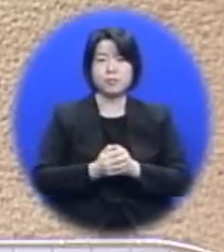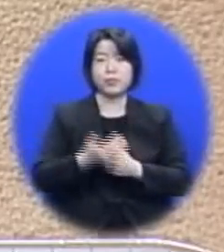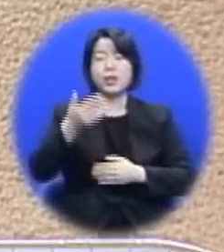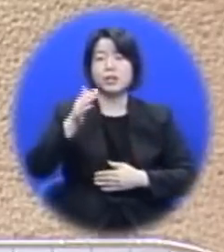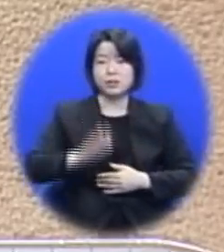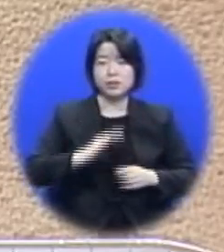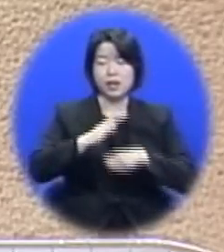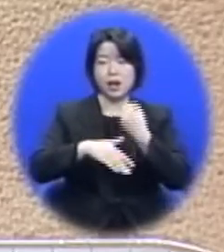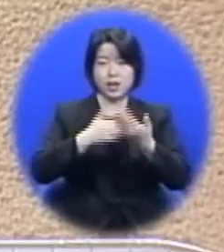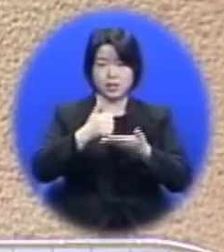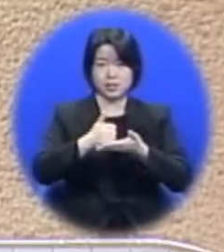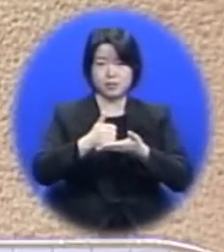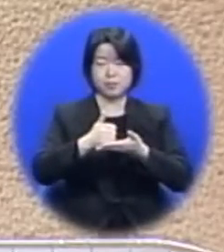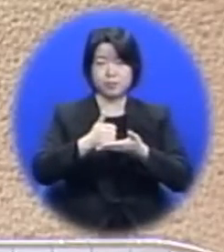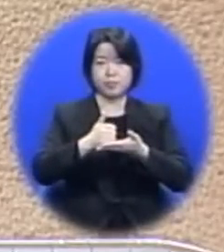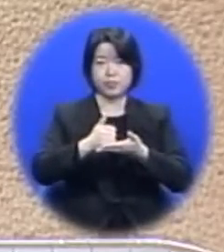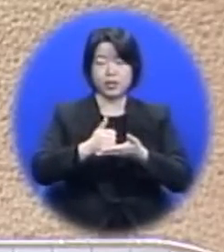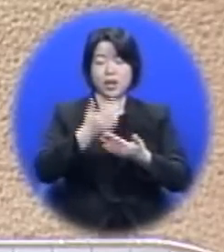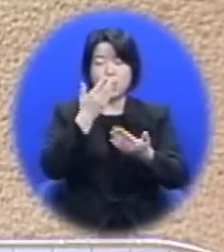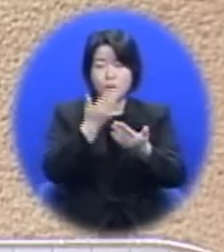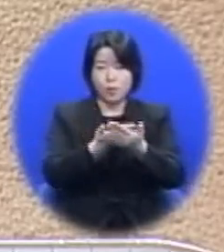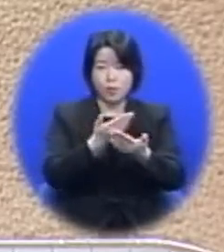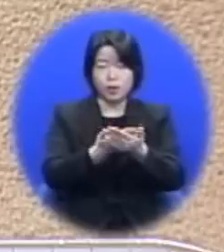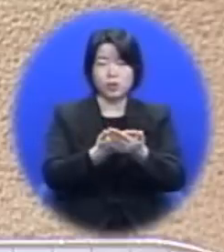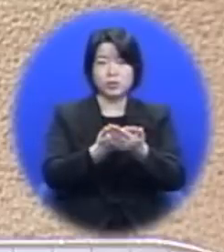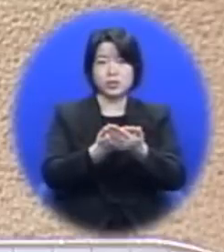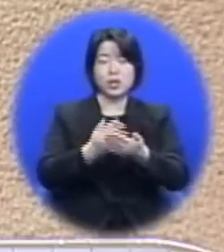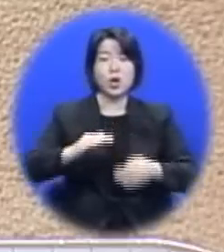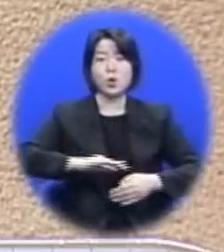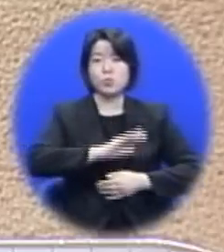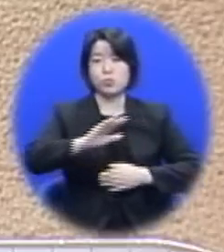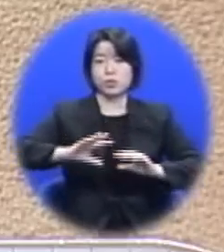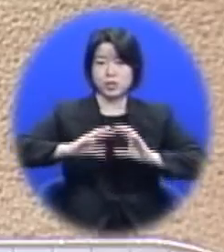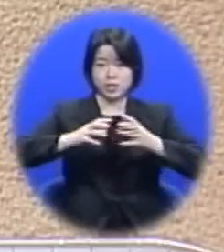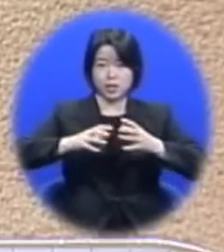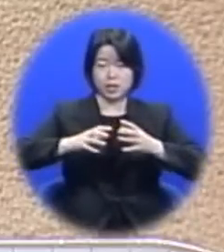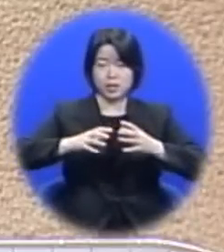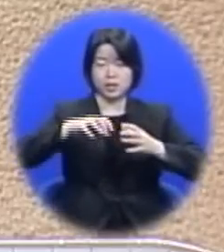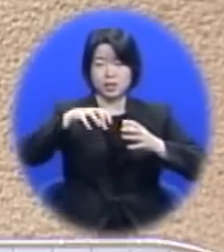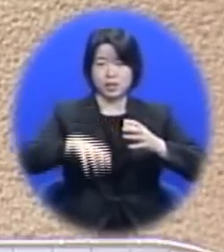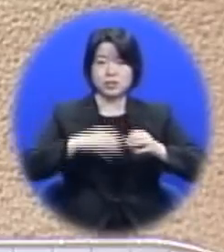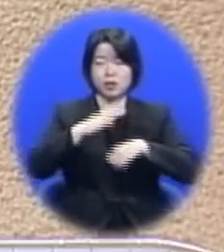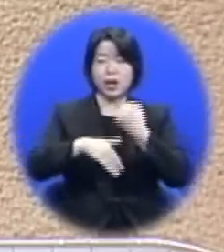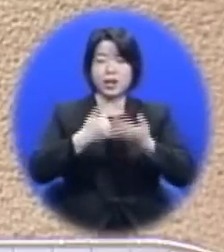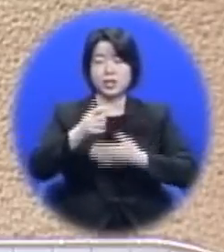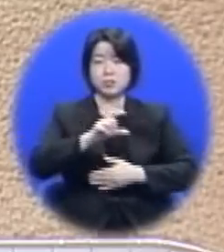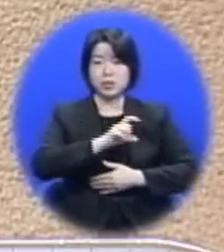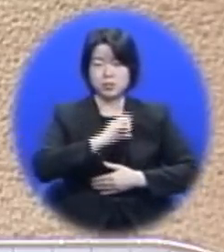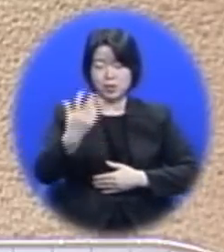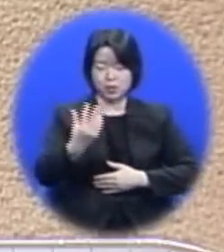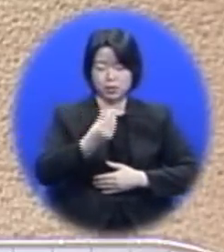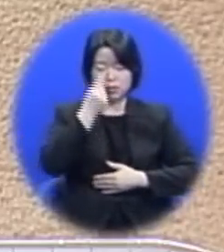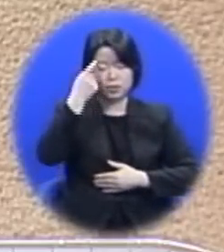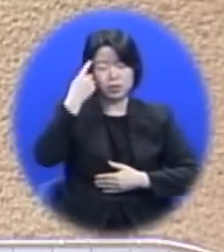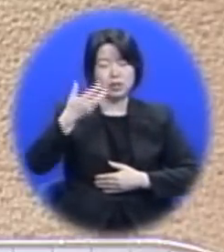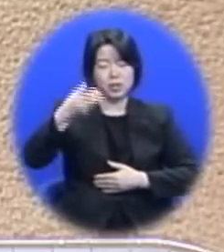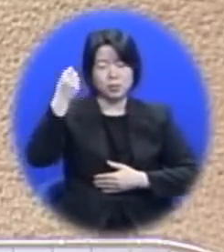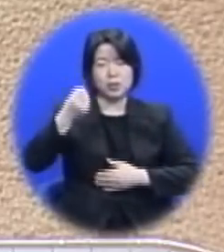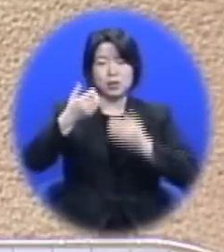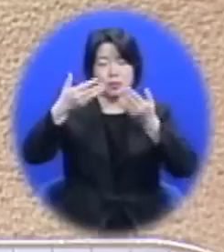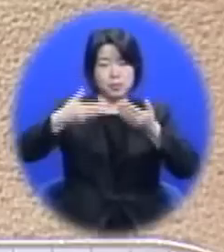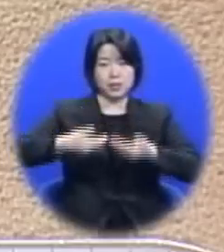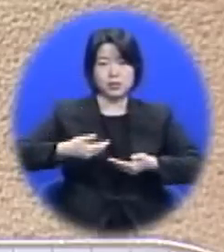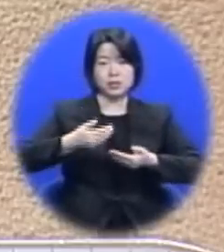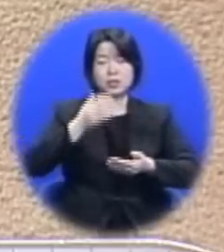그러나 하나님, 구하오니 우리나라에서 하나님의 이름이 거룩히 여김을 받으시기